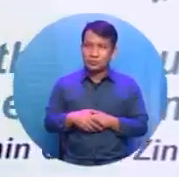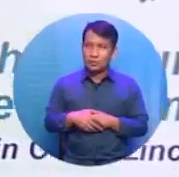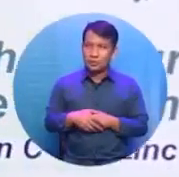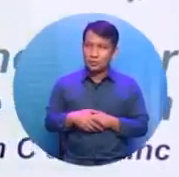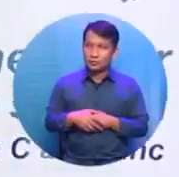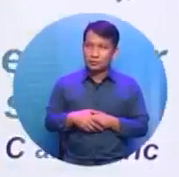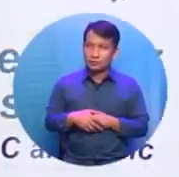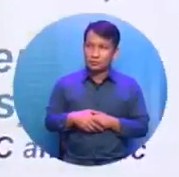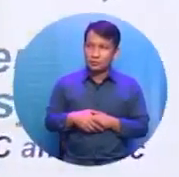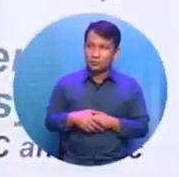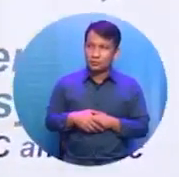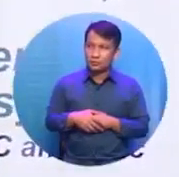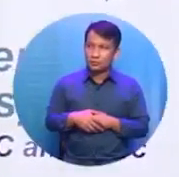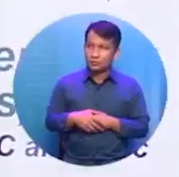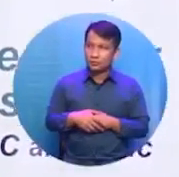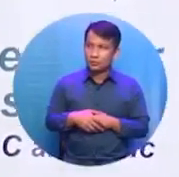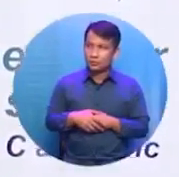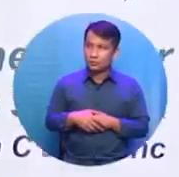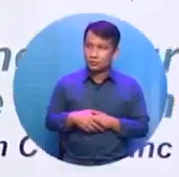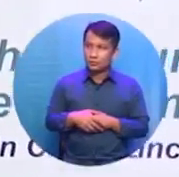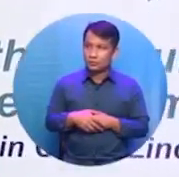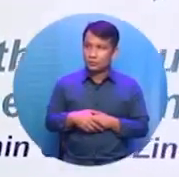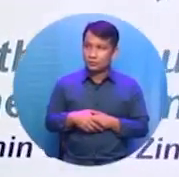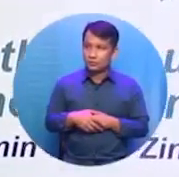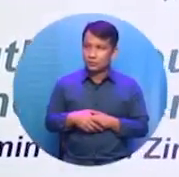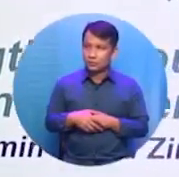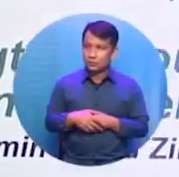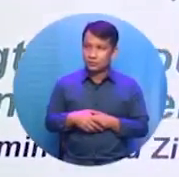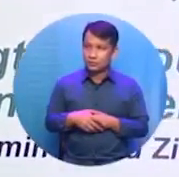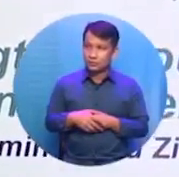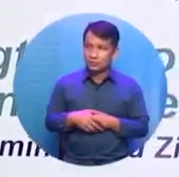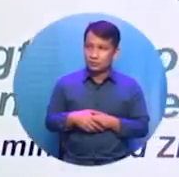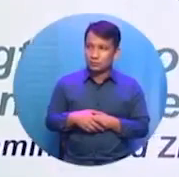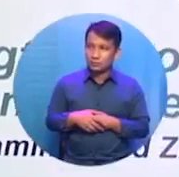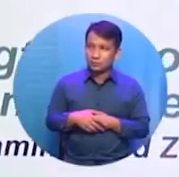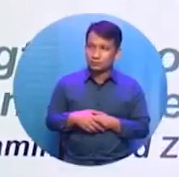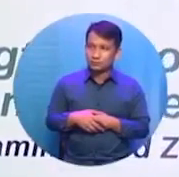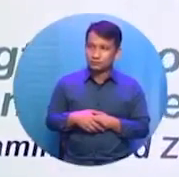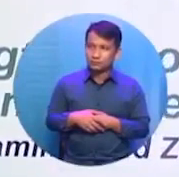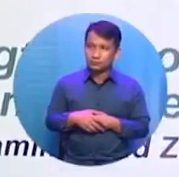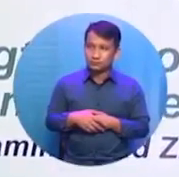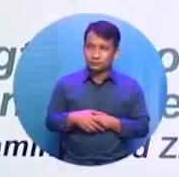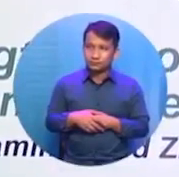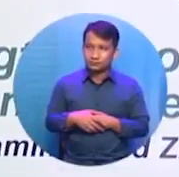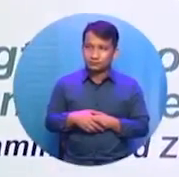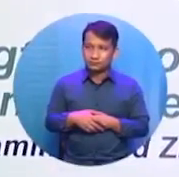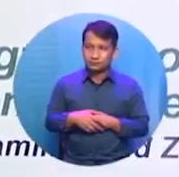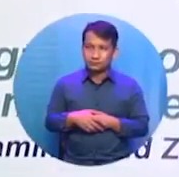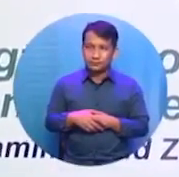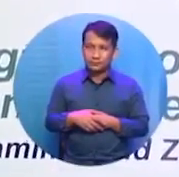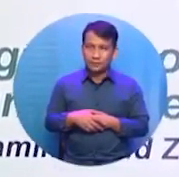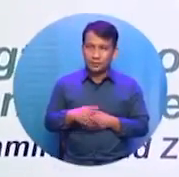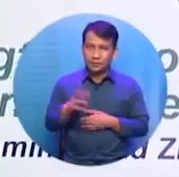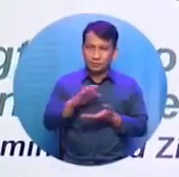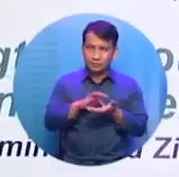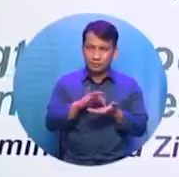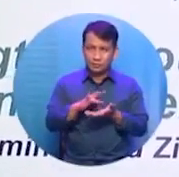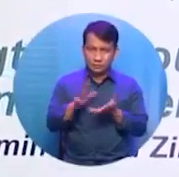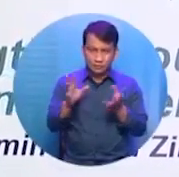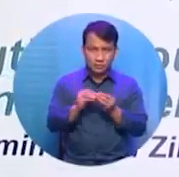15,000. Diretso na lang sa email. Oh. Eh, sino bang mga nag-type